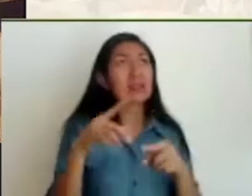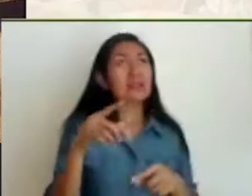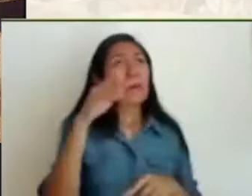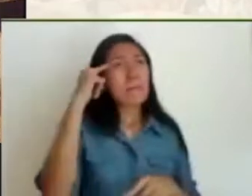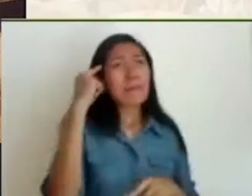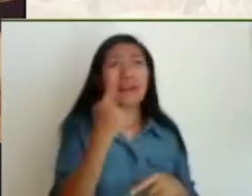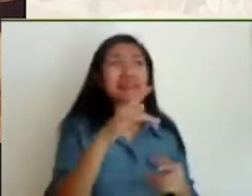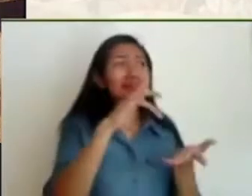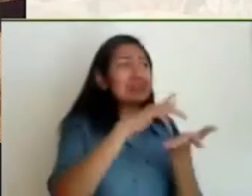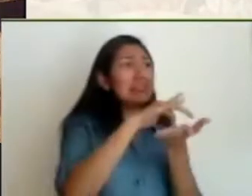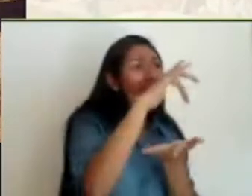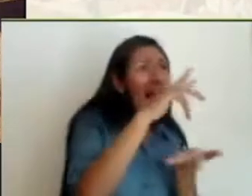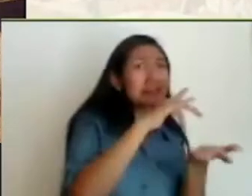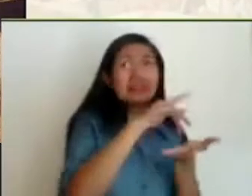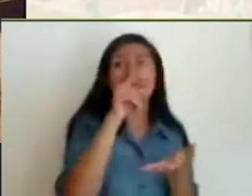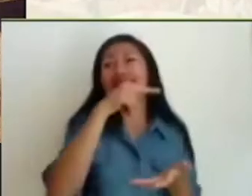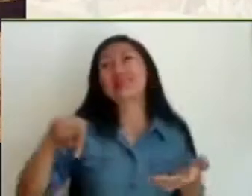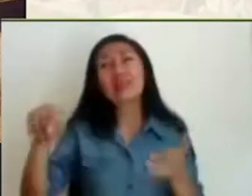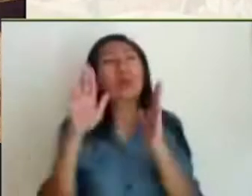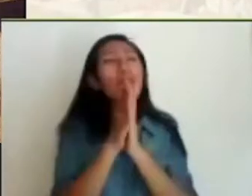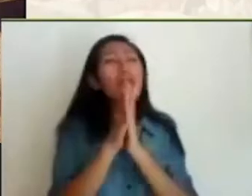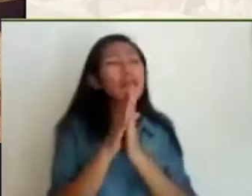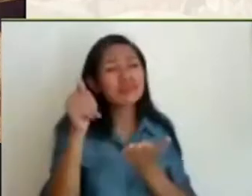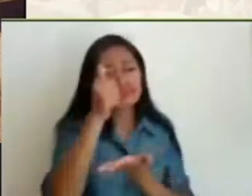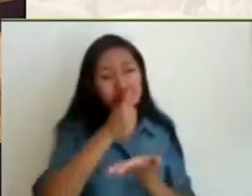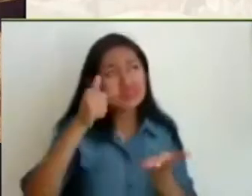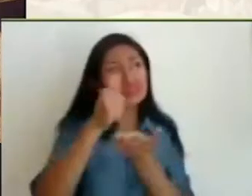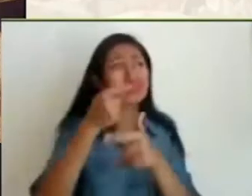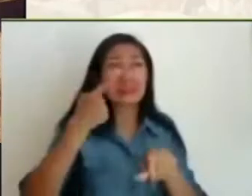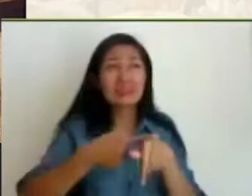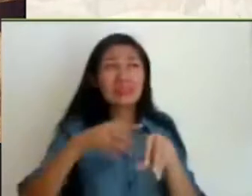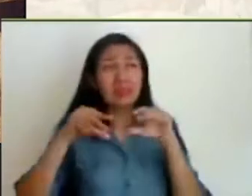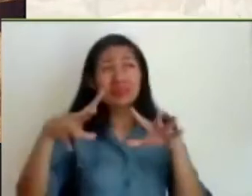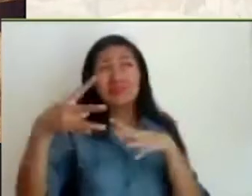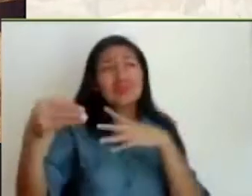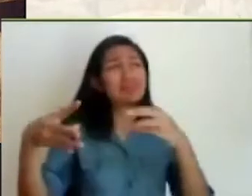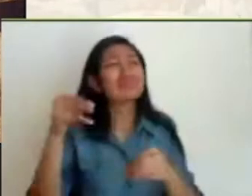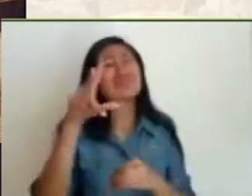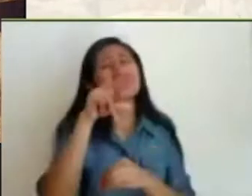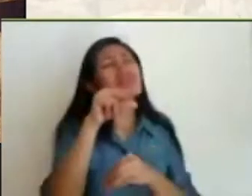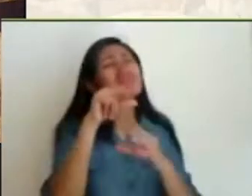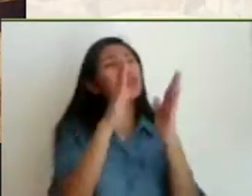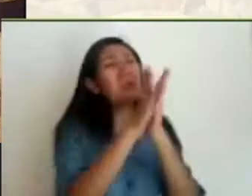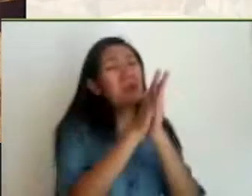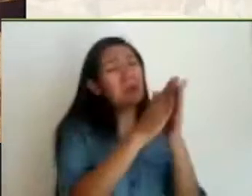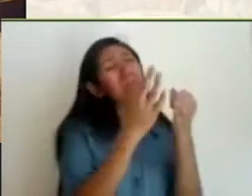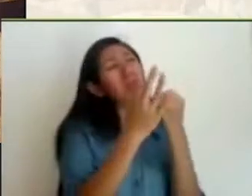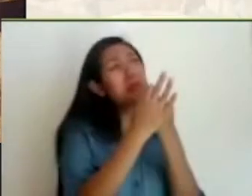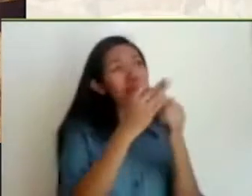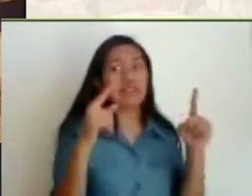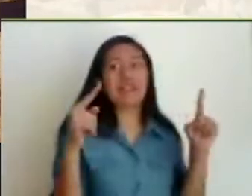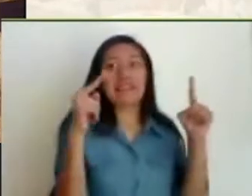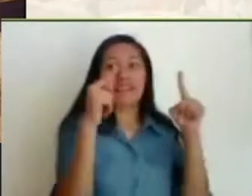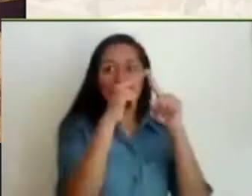doge stesso si impegna a visitare negli anni a seguire il Tempio nel giorno della ricorrenza della liberazione